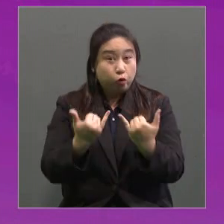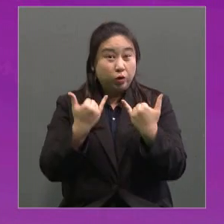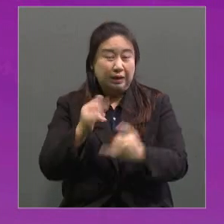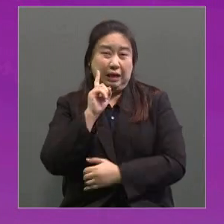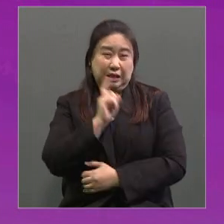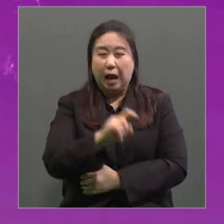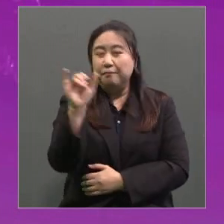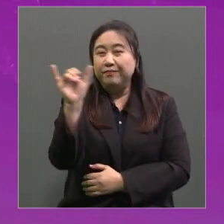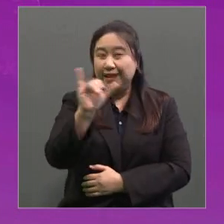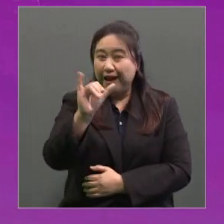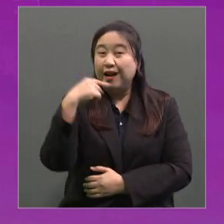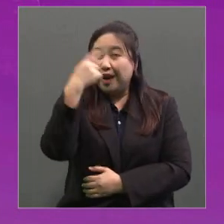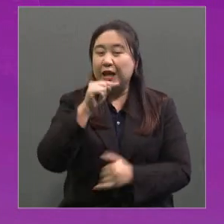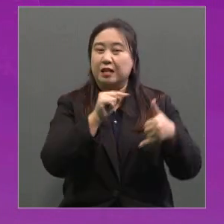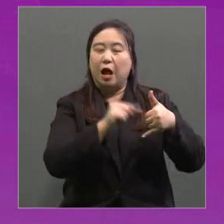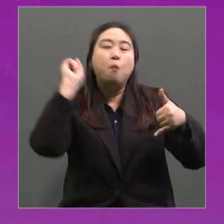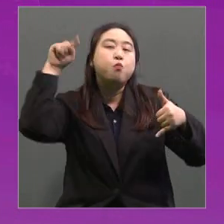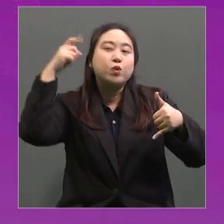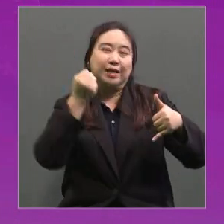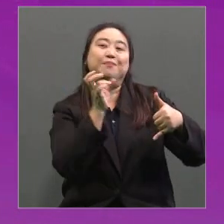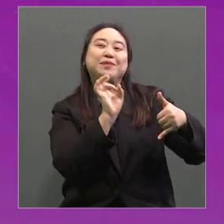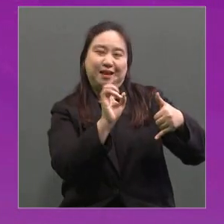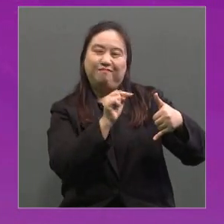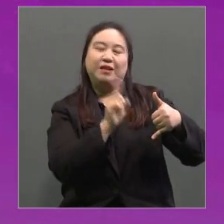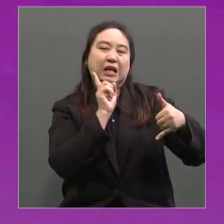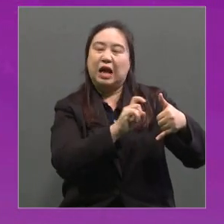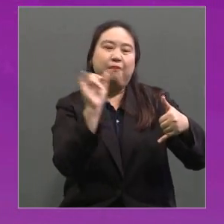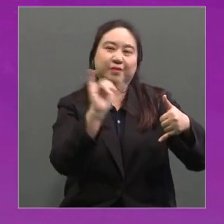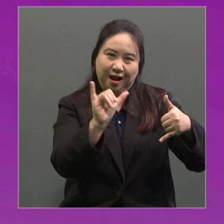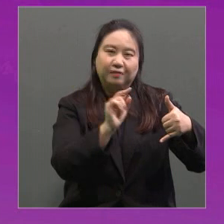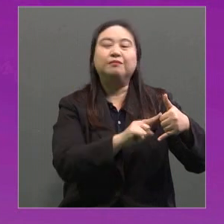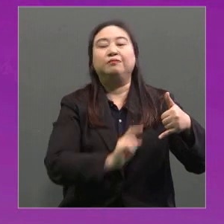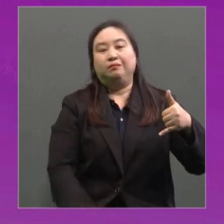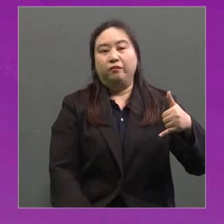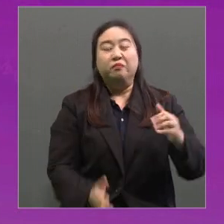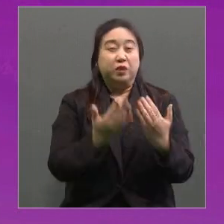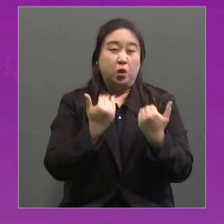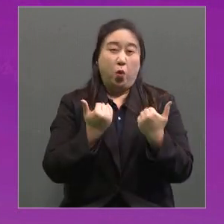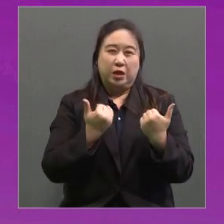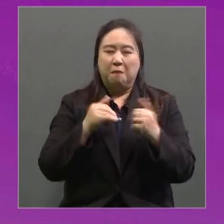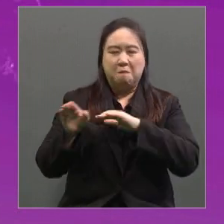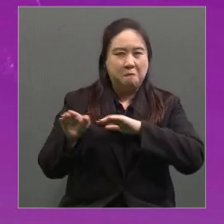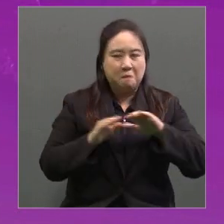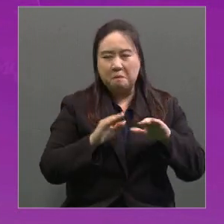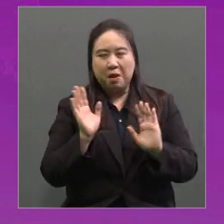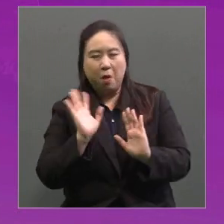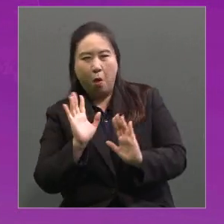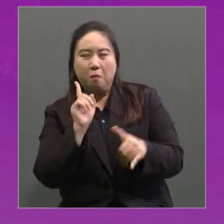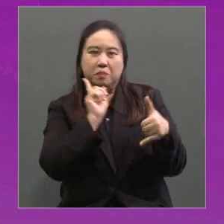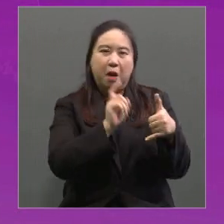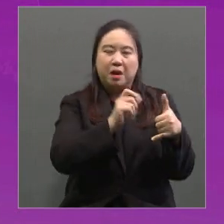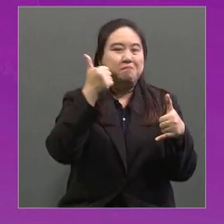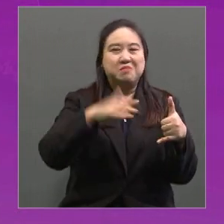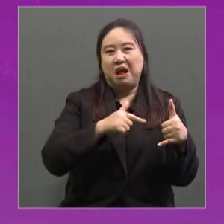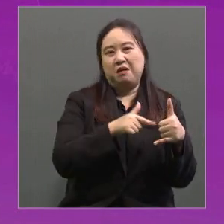ลักๆอยู่เนี่ยก็คือตัวเยาวชนนะน้องที่อายุ17ปีนะคะใช่ตอนนี้ยังไม่สามารถที่จะสอบปากคำได้เพรา